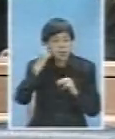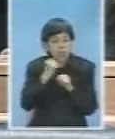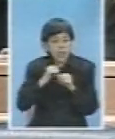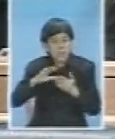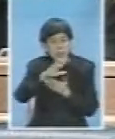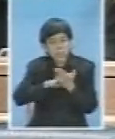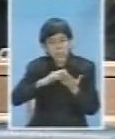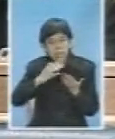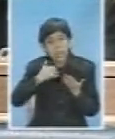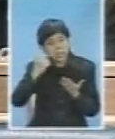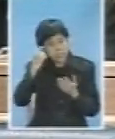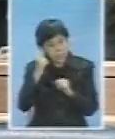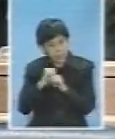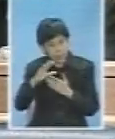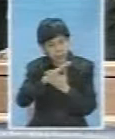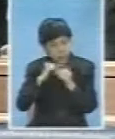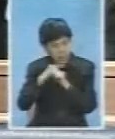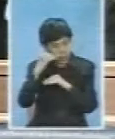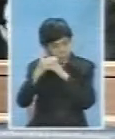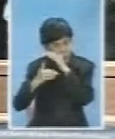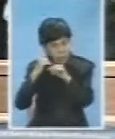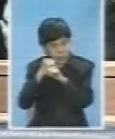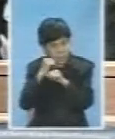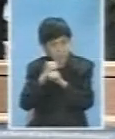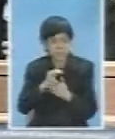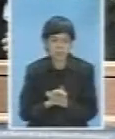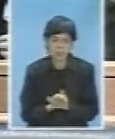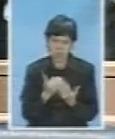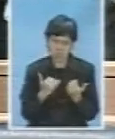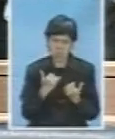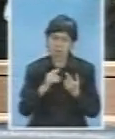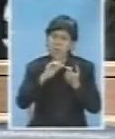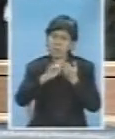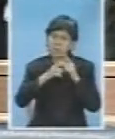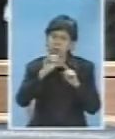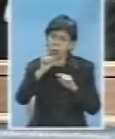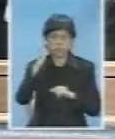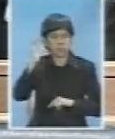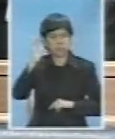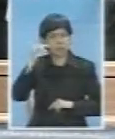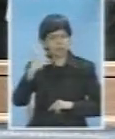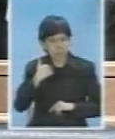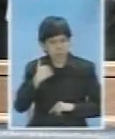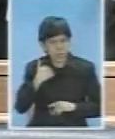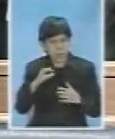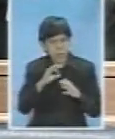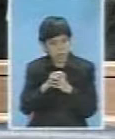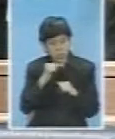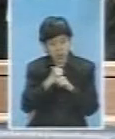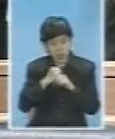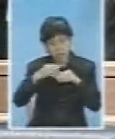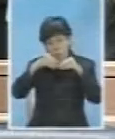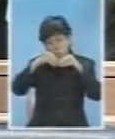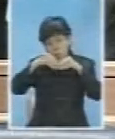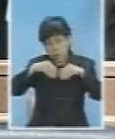ของประเทศชาติว่าจะนำพาประเทศชาติไปสู่อนาคตแต่ประเด็นที่เพื่อนสมาชิกได้อภิปรายไม่ว่าในเรื่องของการปรับโครงสร้างกระ